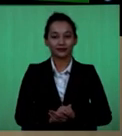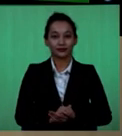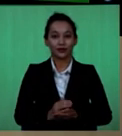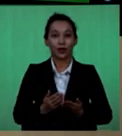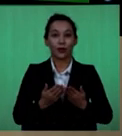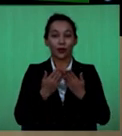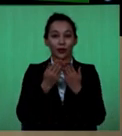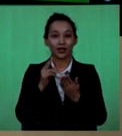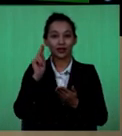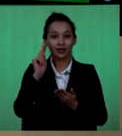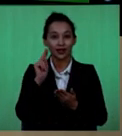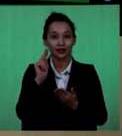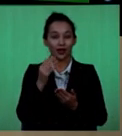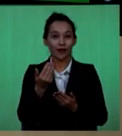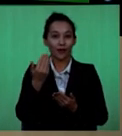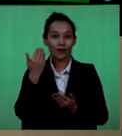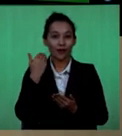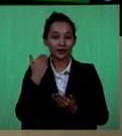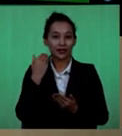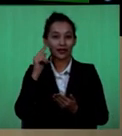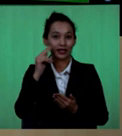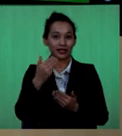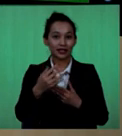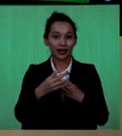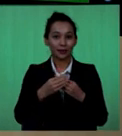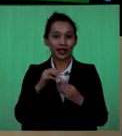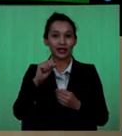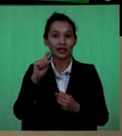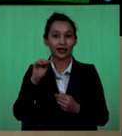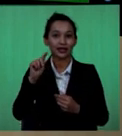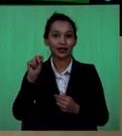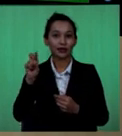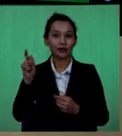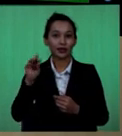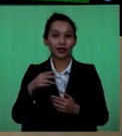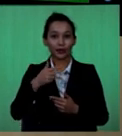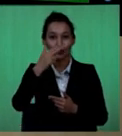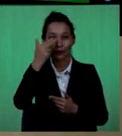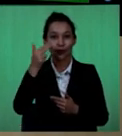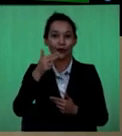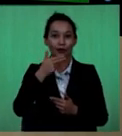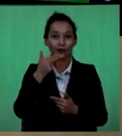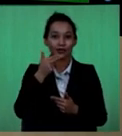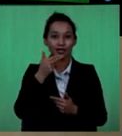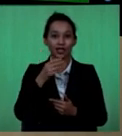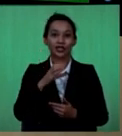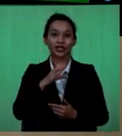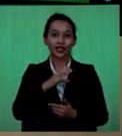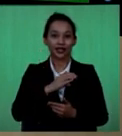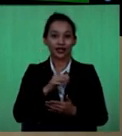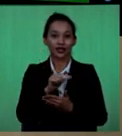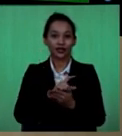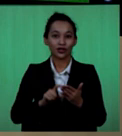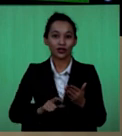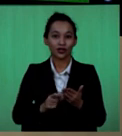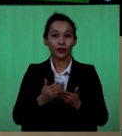O'qish darsidan oldingi darsda sizlar bilan Aziz Abdurazzoqning Yozning ziynati she'rini o'qib o'rgangan